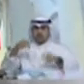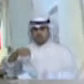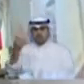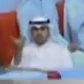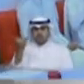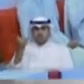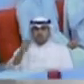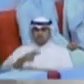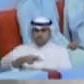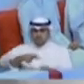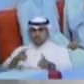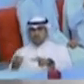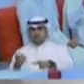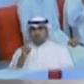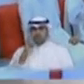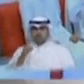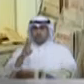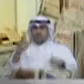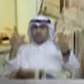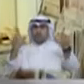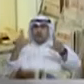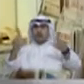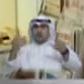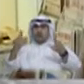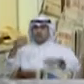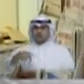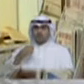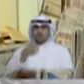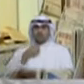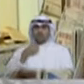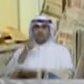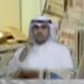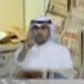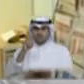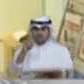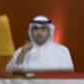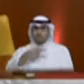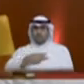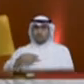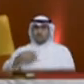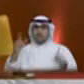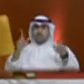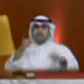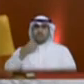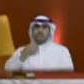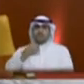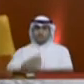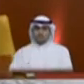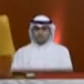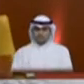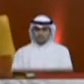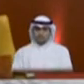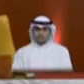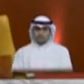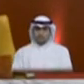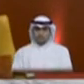والتحول الواضح في وسائل الاعلام وظهور ما يعرف بالاعلام الجديد ظهور الاعلام الجديد على الساحه